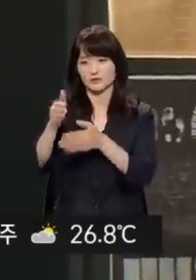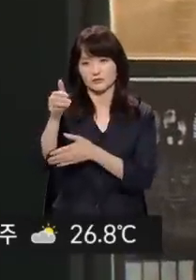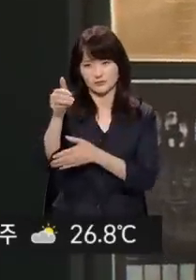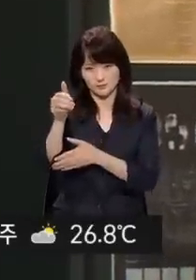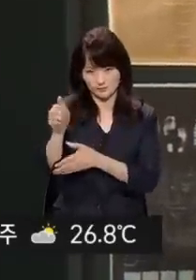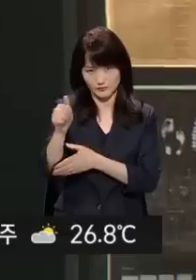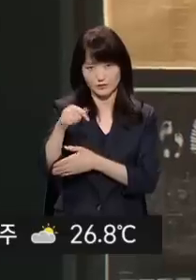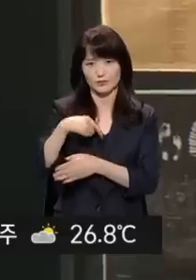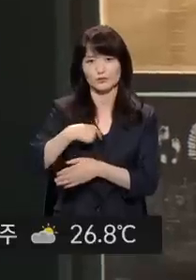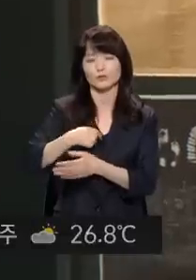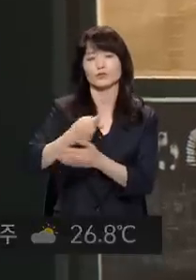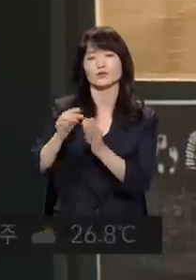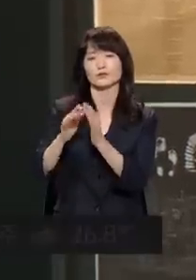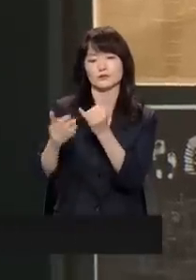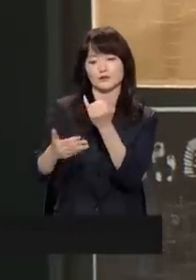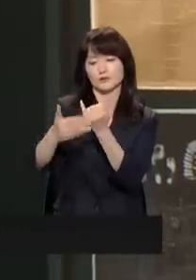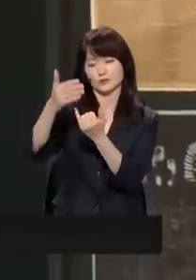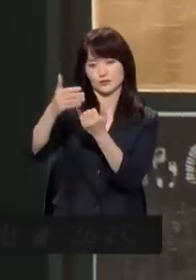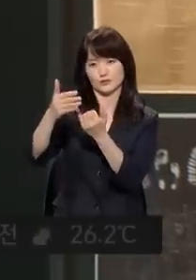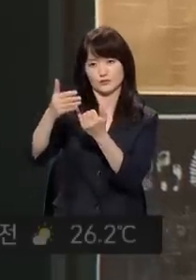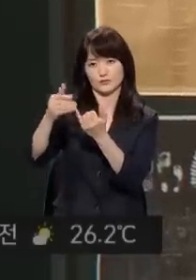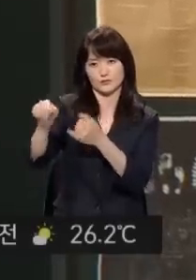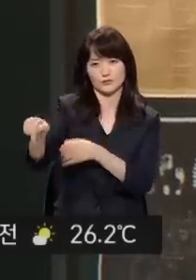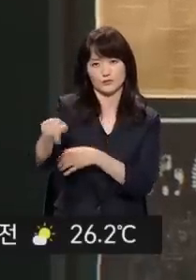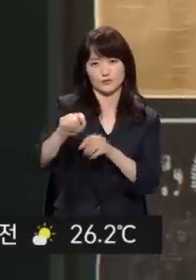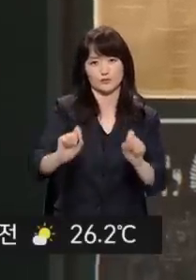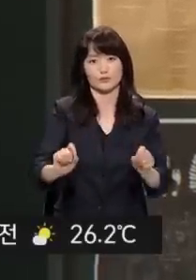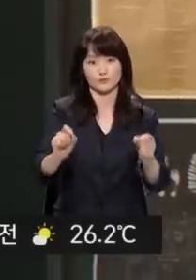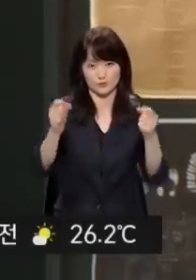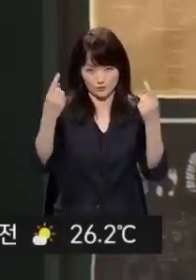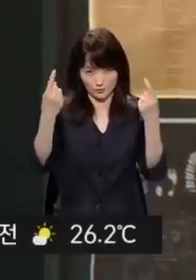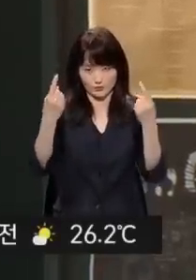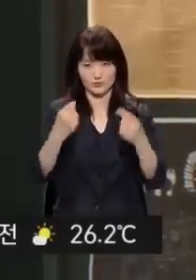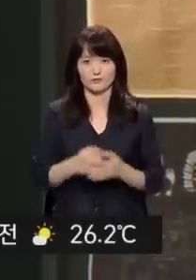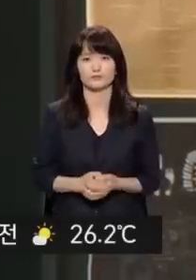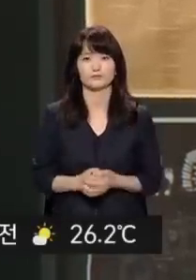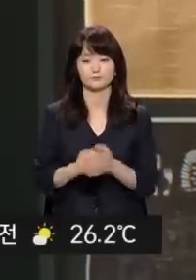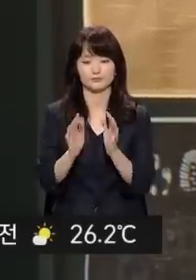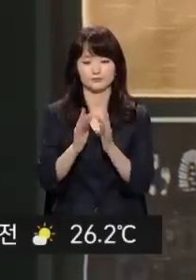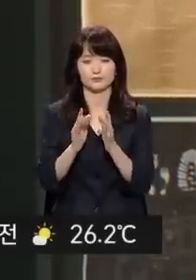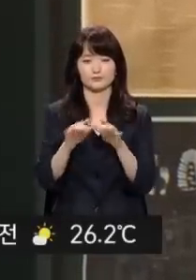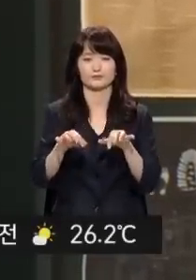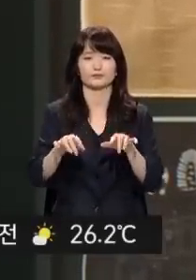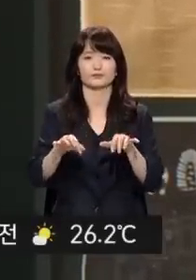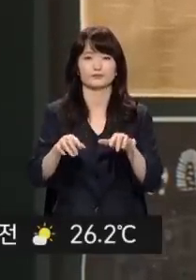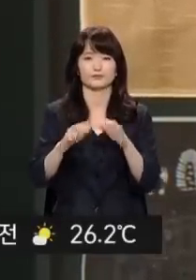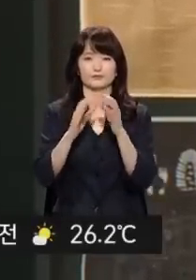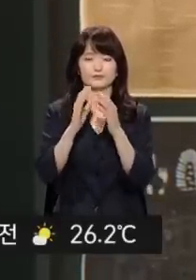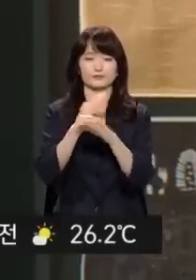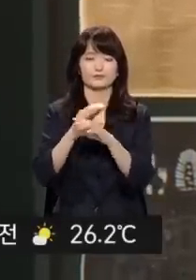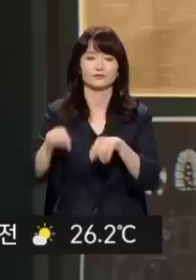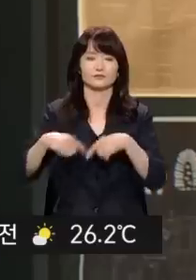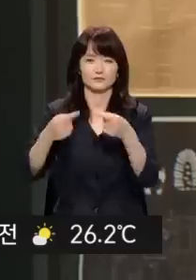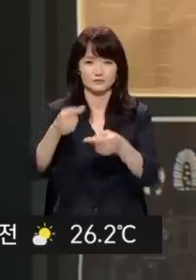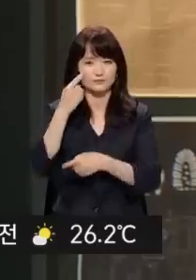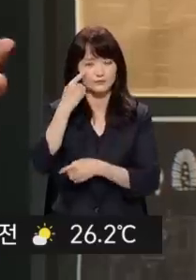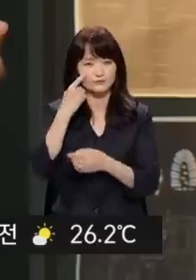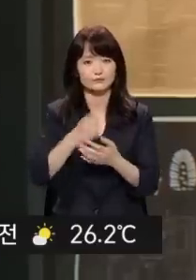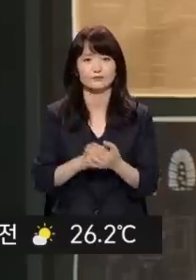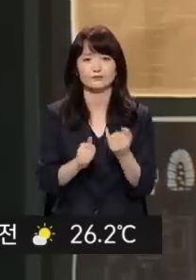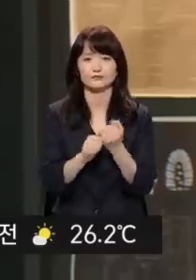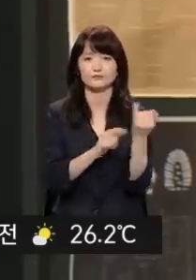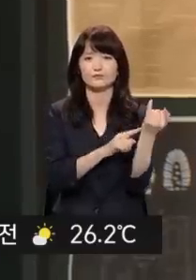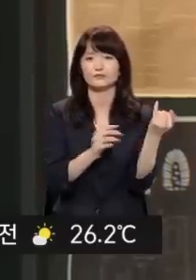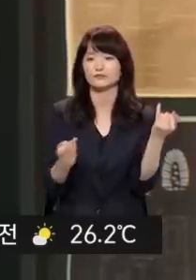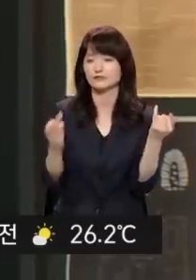20만 돌파한 사건반장 독립 채널에서 동시에 지금 나가고 있습니다 채팅창에 우리 가족 여러분들도 함께 참여해 보시죠 먼저